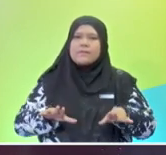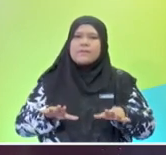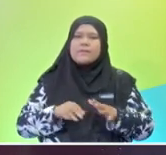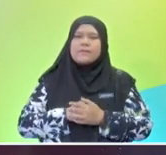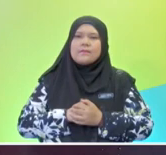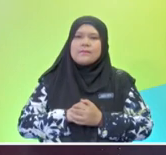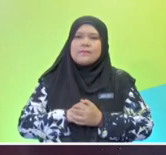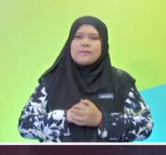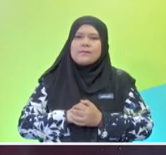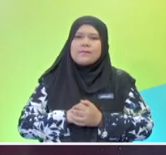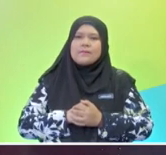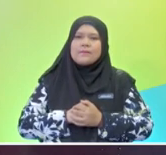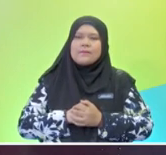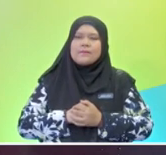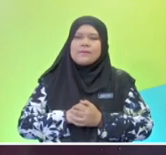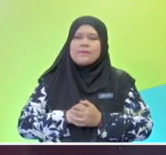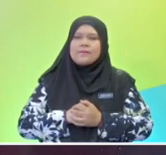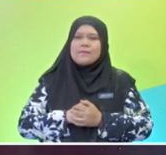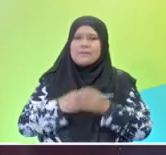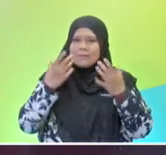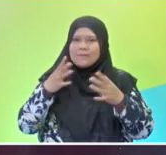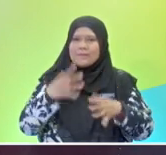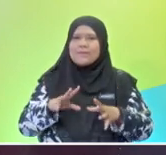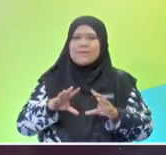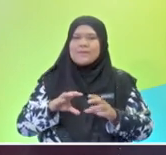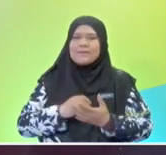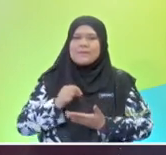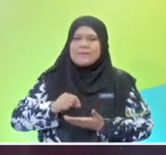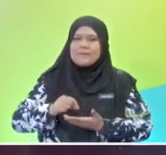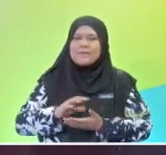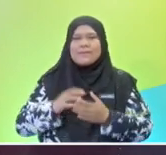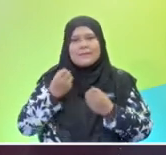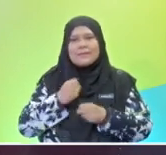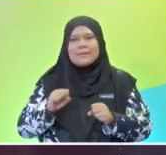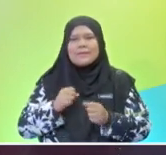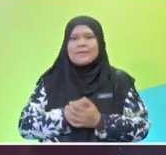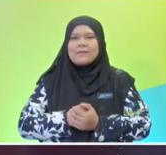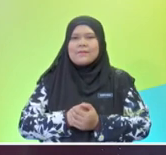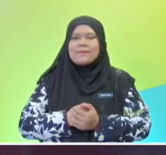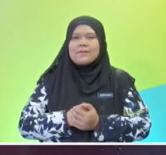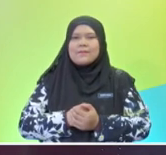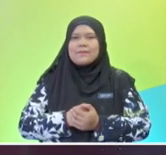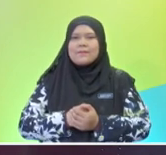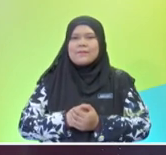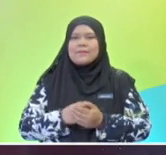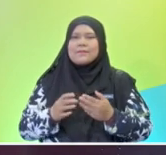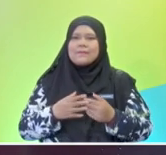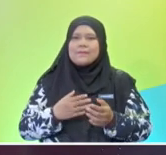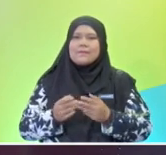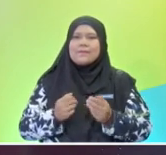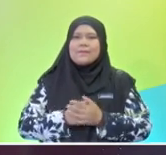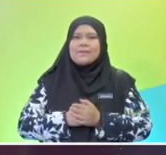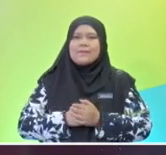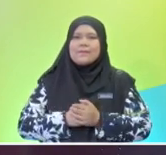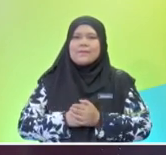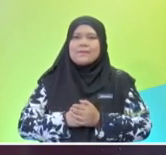Keluarga. Ah, cikgu dah siap. Oh, cikgu dah siap. Saya lambat sikit. Okey, tak apalah. Okey. Jawapan cikgu tu. Okey, jawapan cikgu.